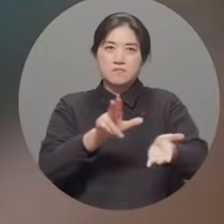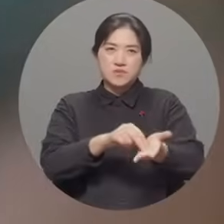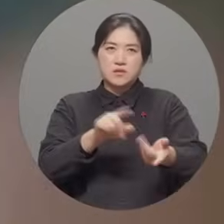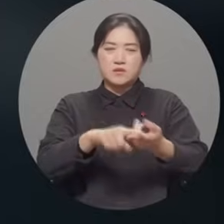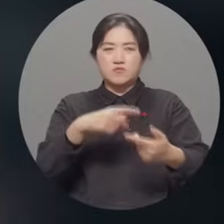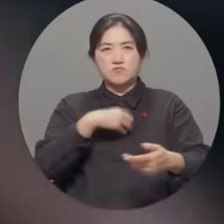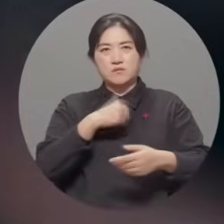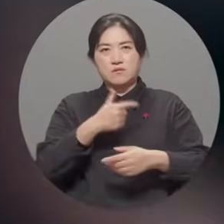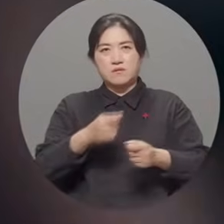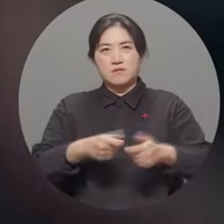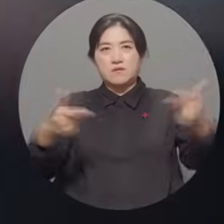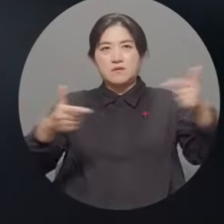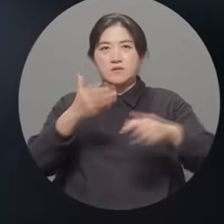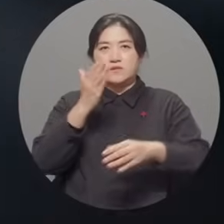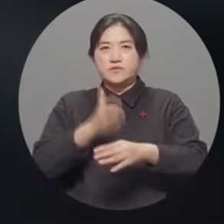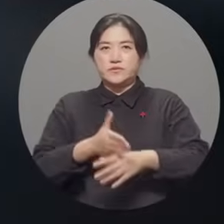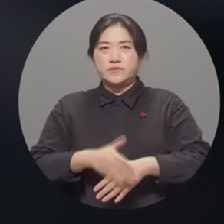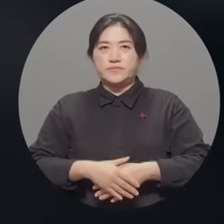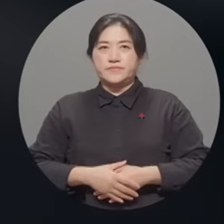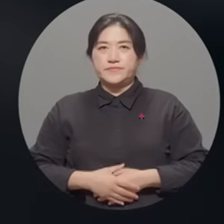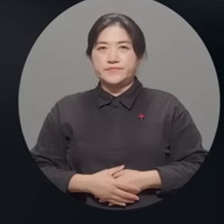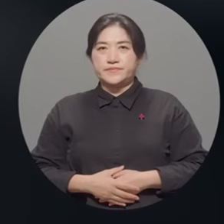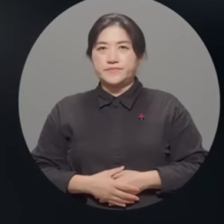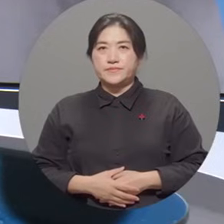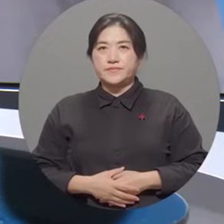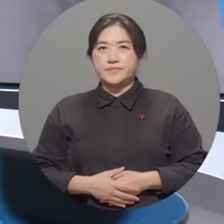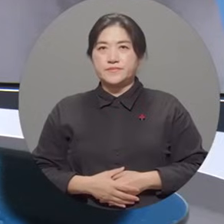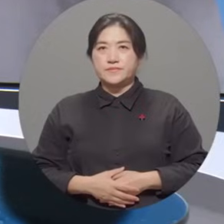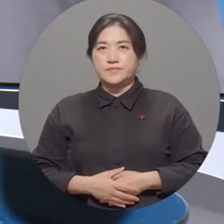있습니다. MBC 뉴스 이경입니다.